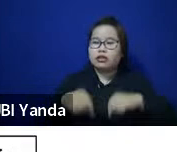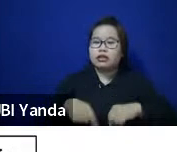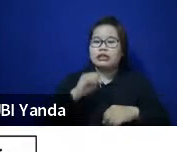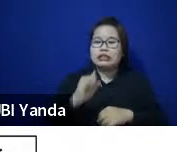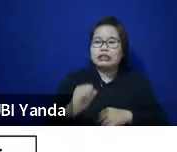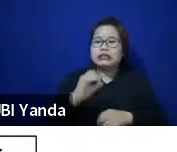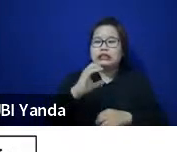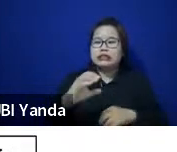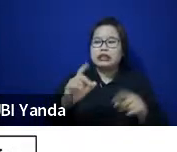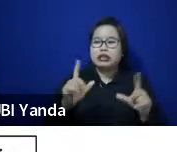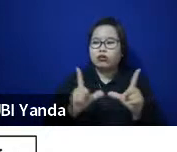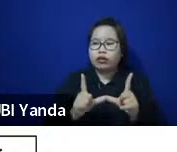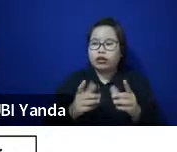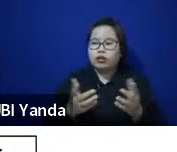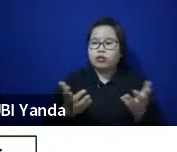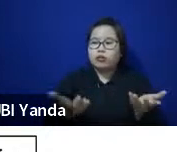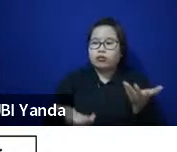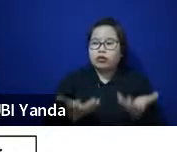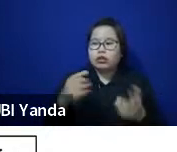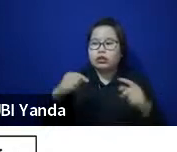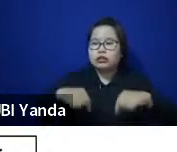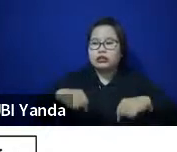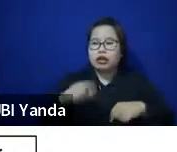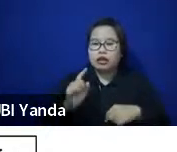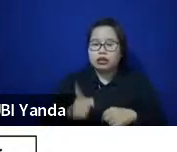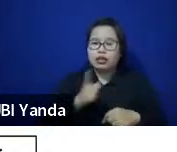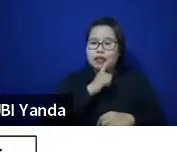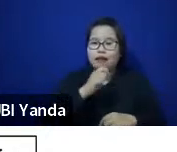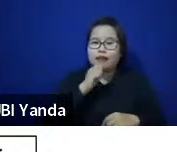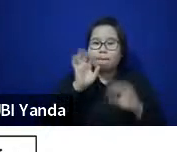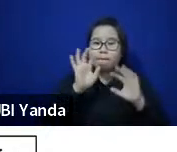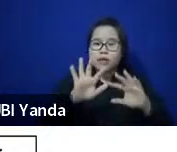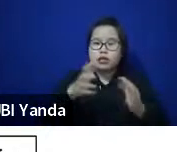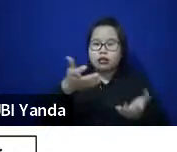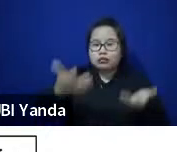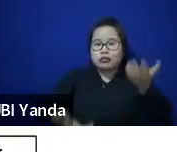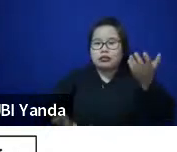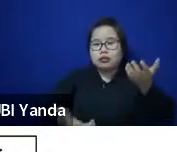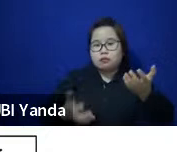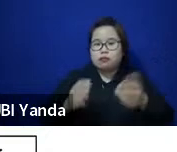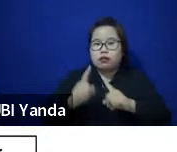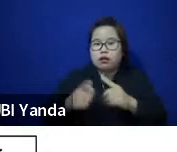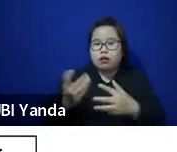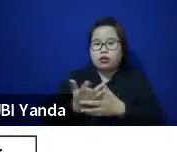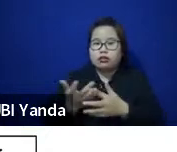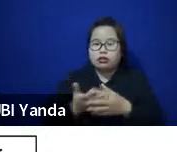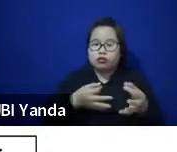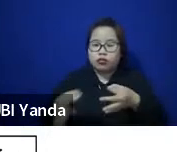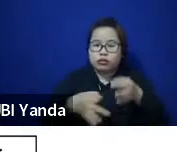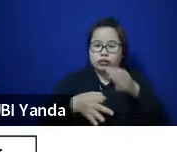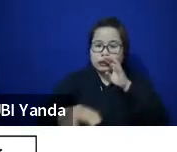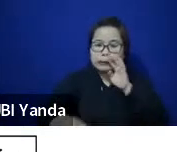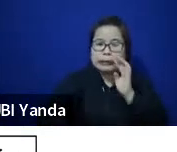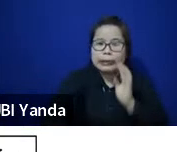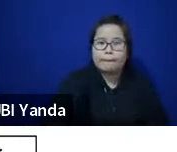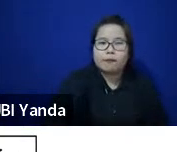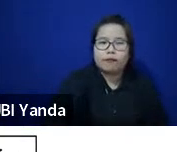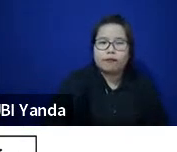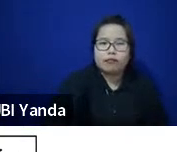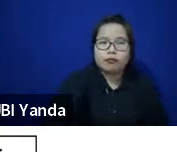ya, bahwa ternyata masih banyak kesenjangan ketika mengakses fasilitas-fasilitas di sisi